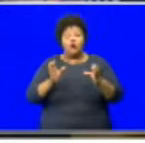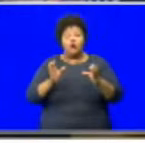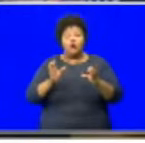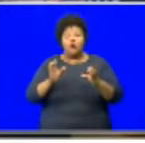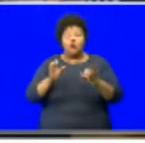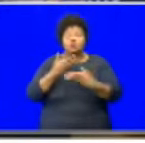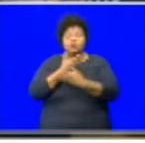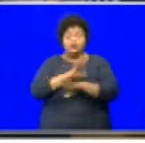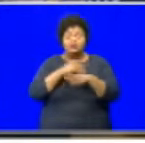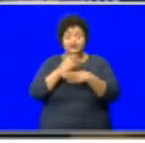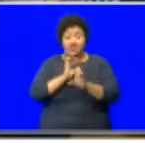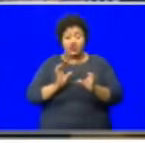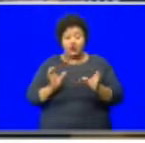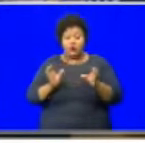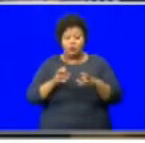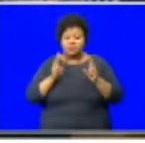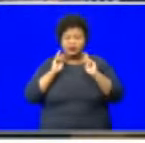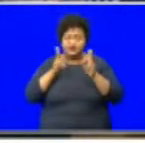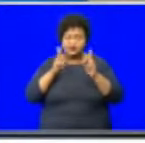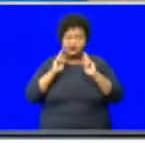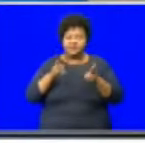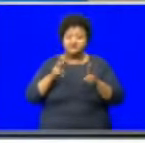kuqhubeka nalo mkhankaso.